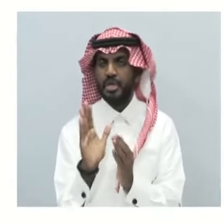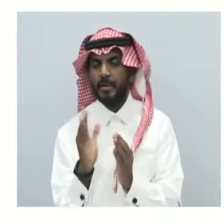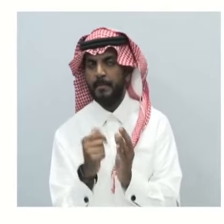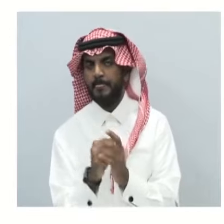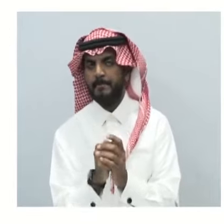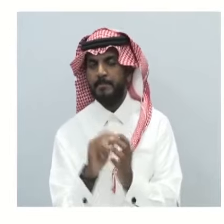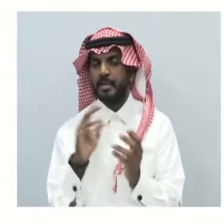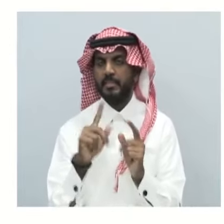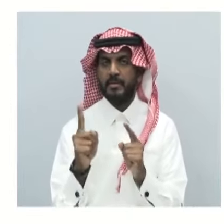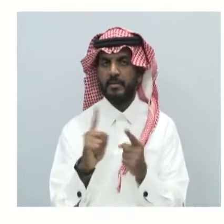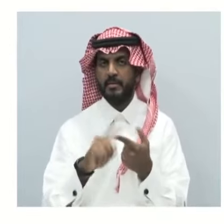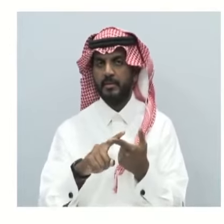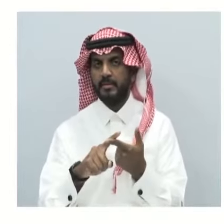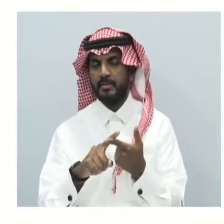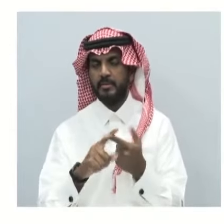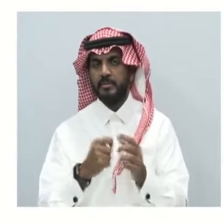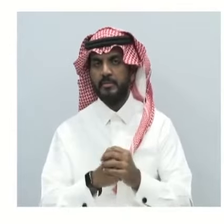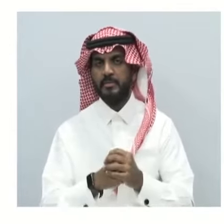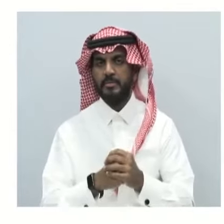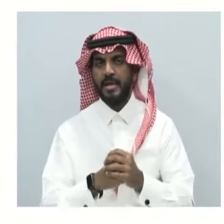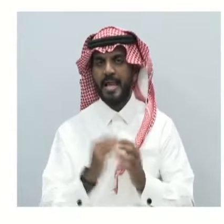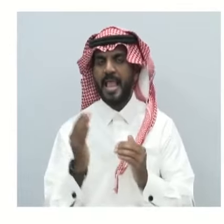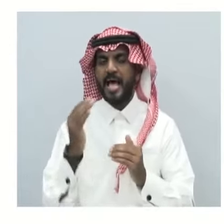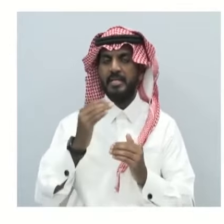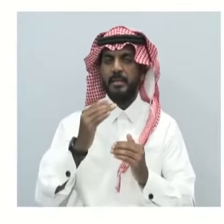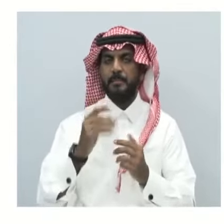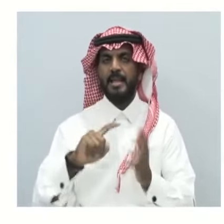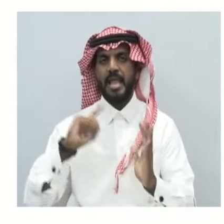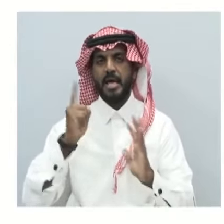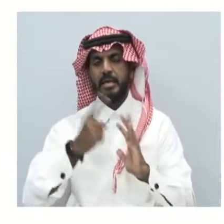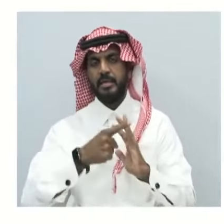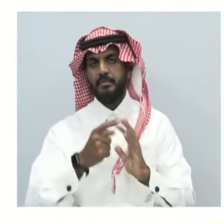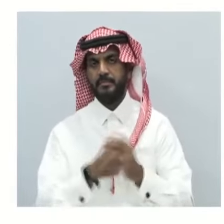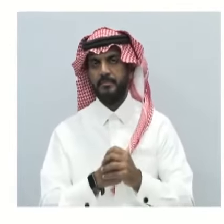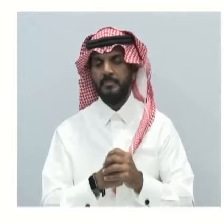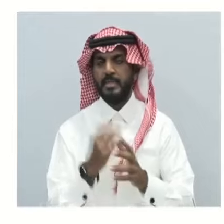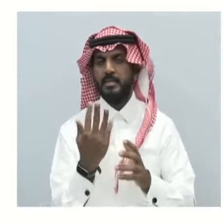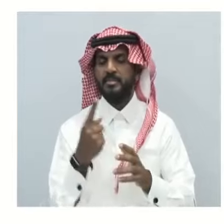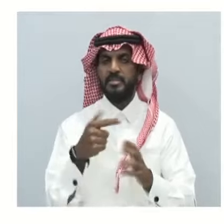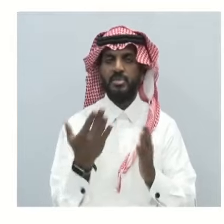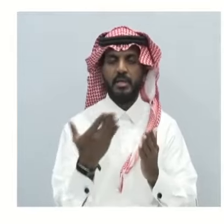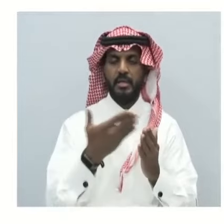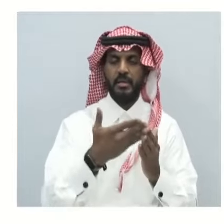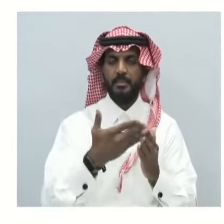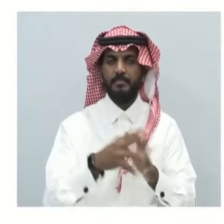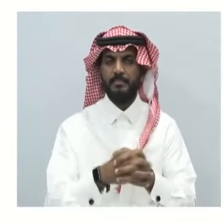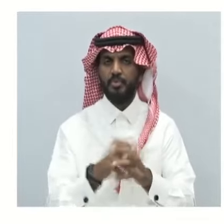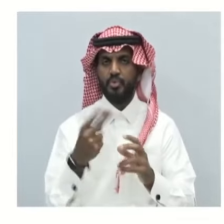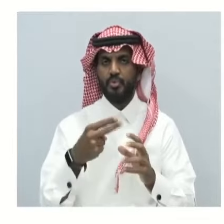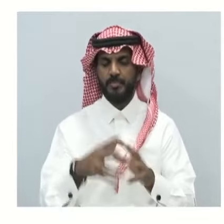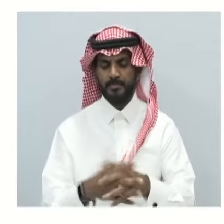او من الجهه الاخرى ليتكون بذلك الاحدب والاخير ما بين الايام 19 الى